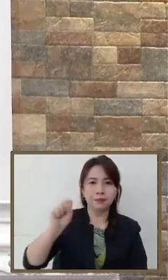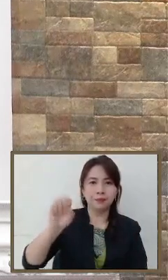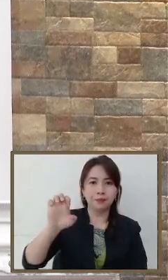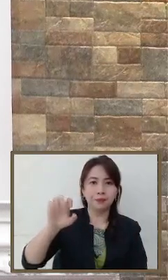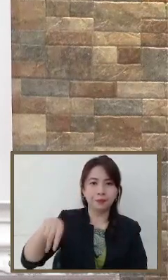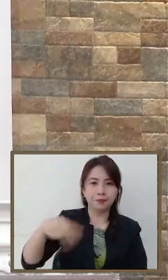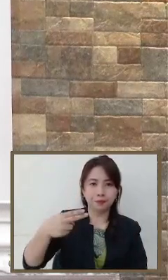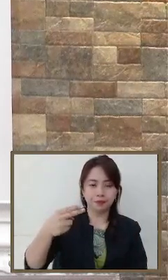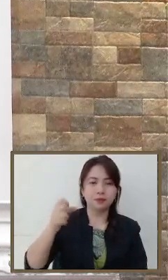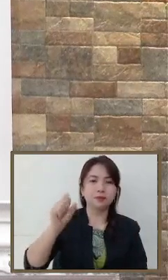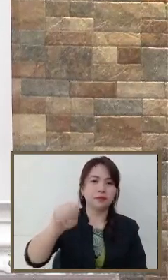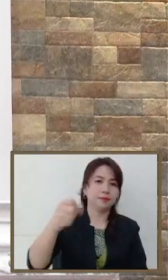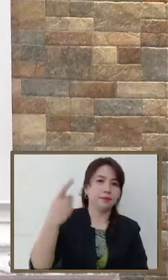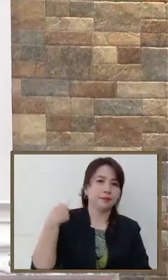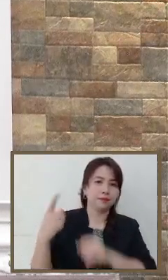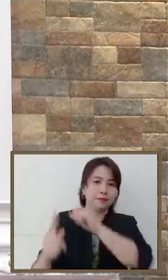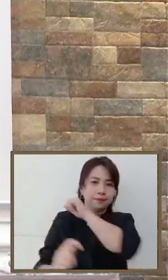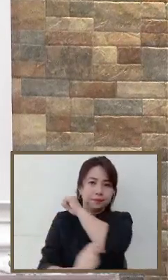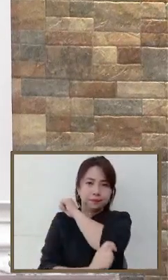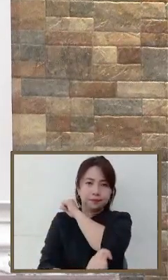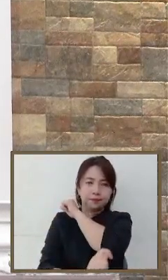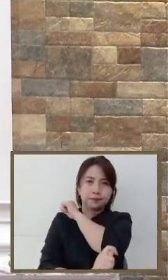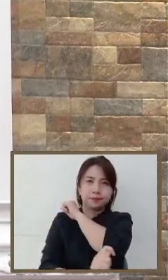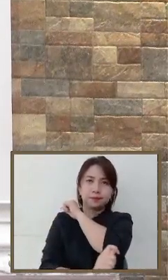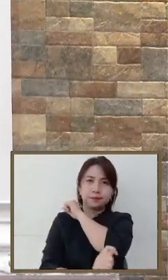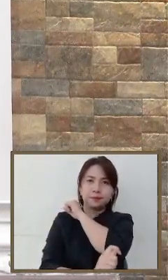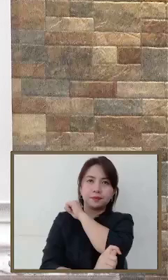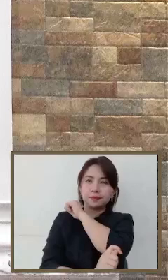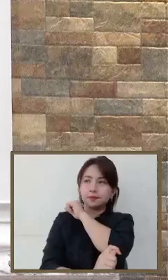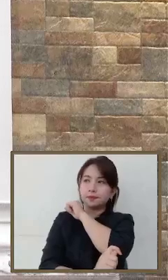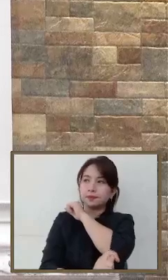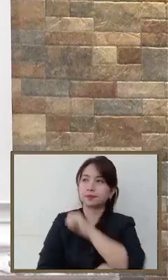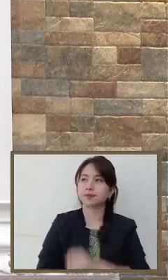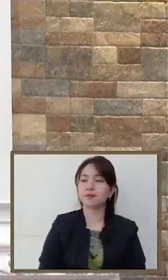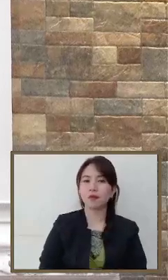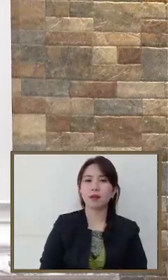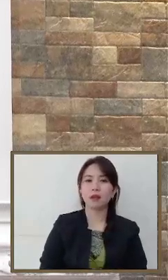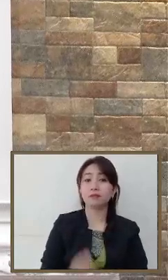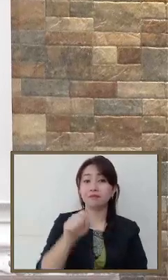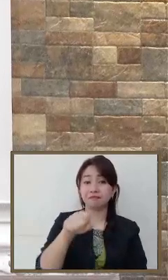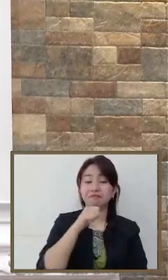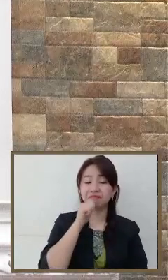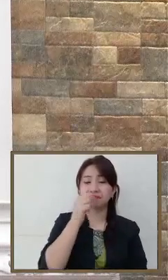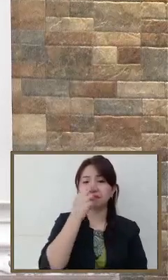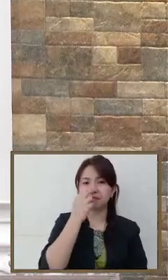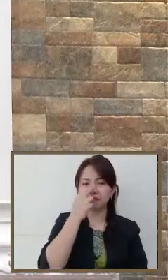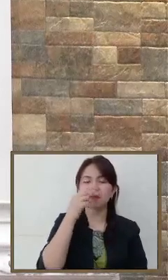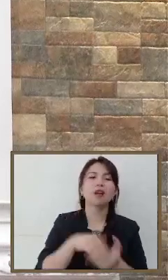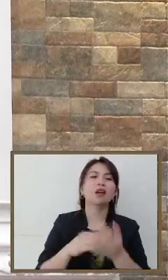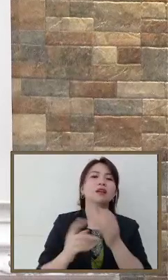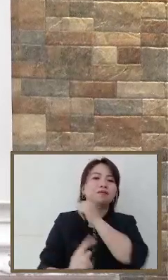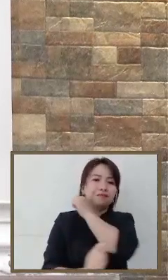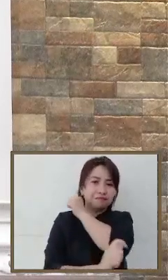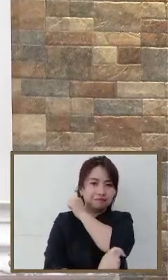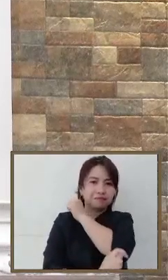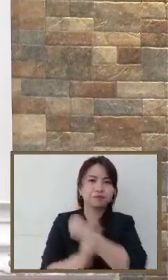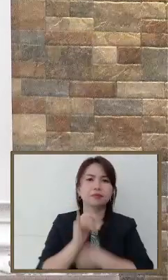ang iyang temptation Amen mga kapatid hindi biro-biro ang temptation ay